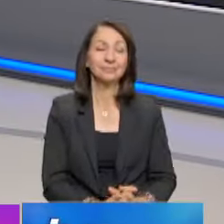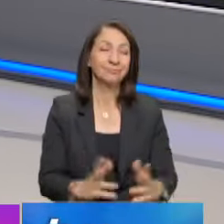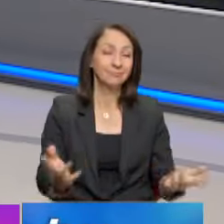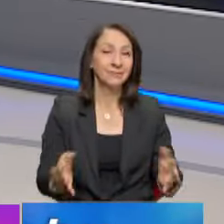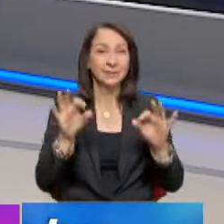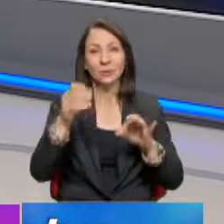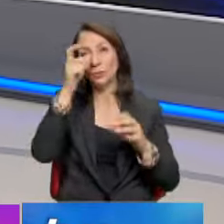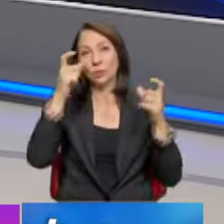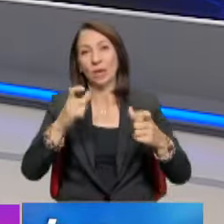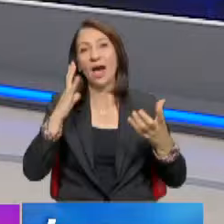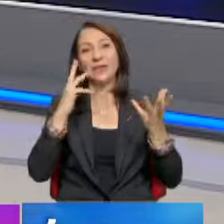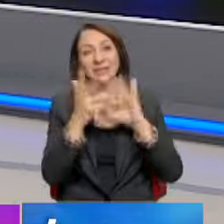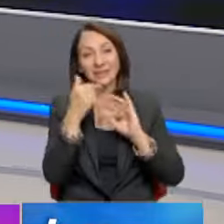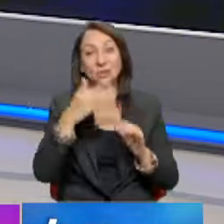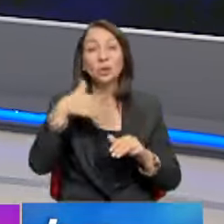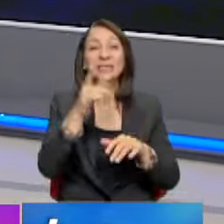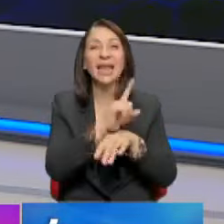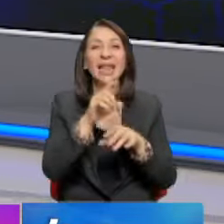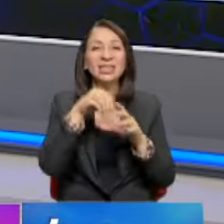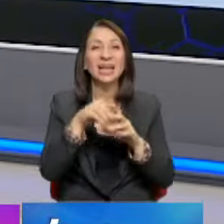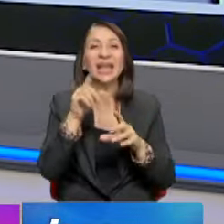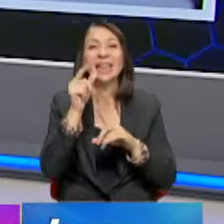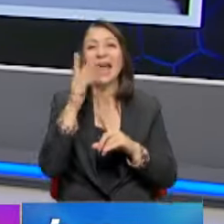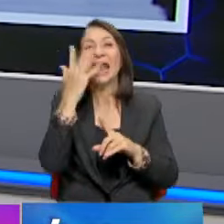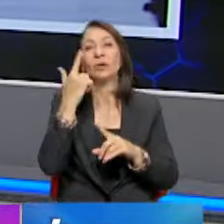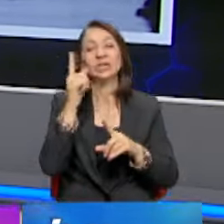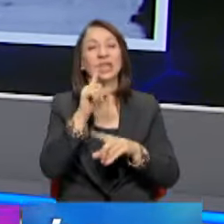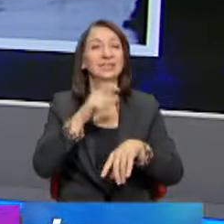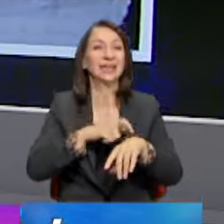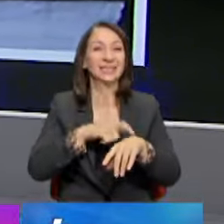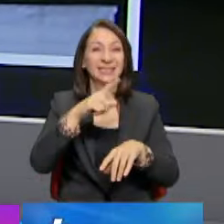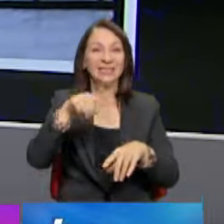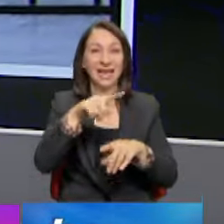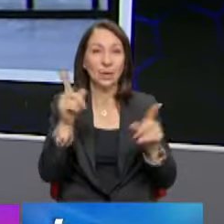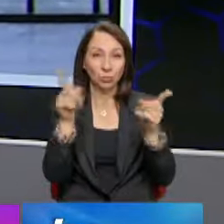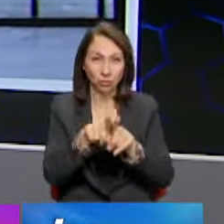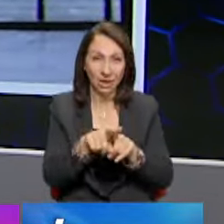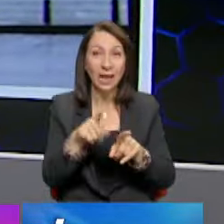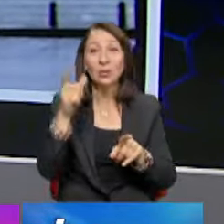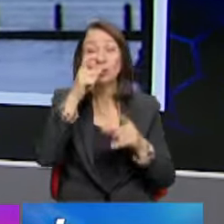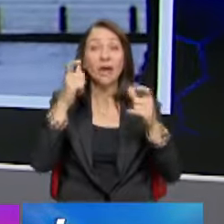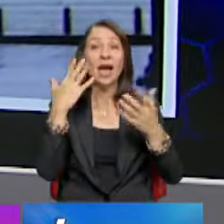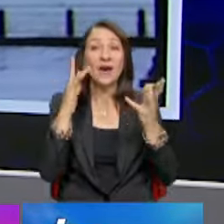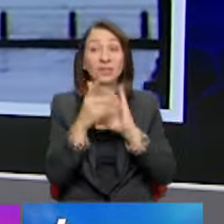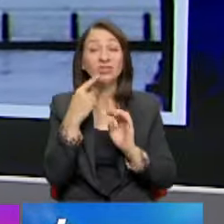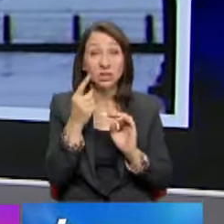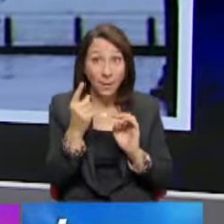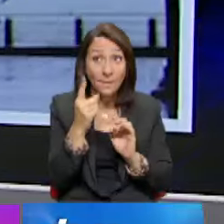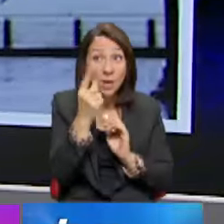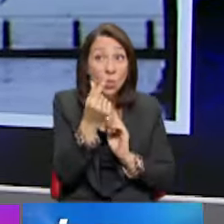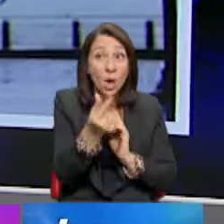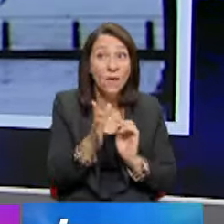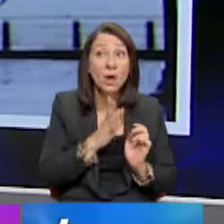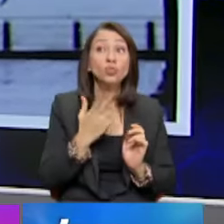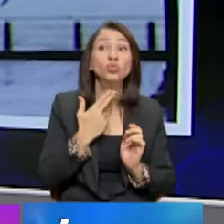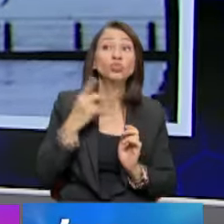Efendim şimdi memleket havası diyeceğiz. Ardından saniyeler içinde İlker Karagöz'le Çalar Saat sizlerin karşısında olacak. Memleket havası diyeceğiz ancak bir uyarımız